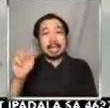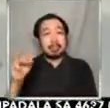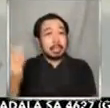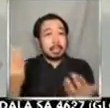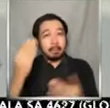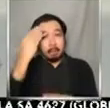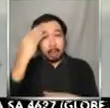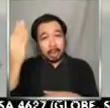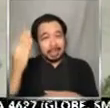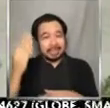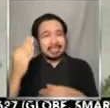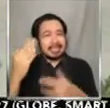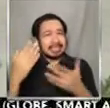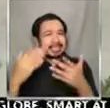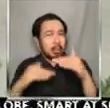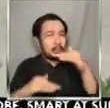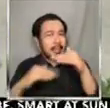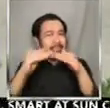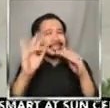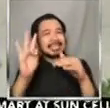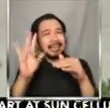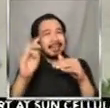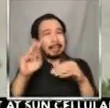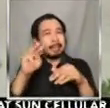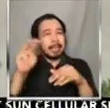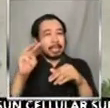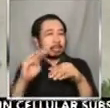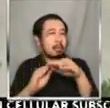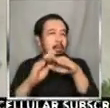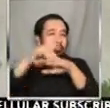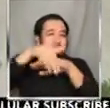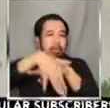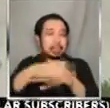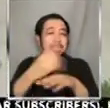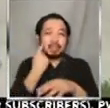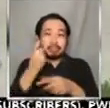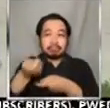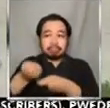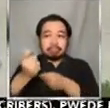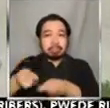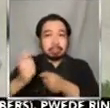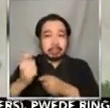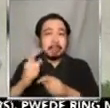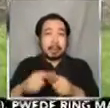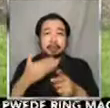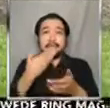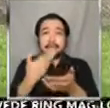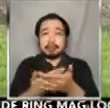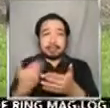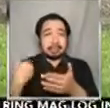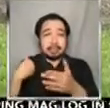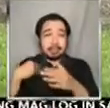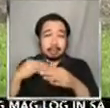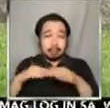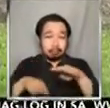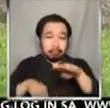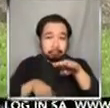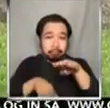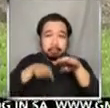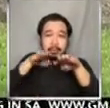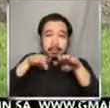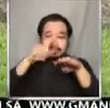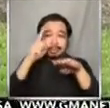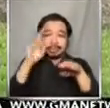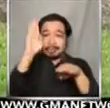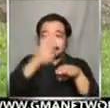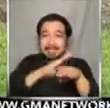na 17.50 meters. May nakakapangisda pa nga kanina, mabuti at hindi pa ganoong karami ang tubig. Nasira kasi nitong Mayo ang